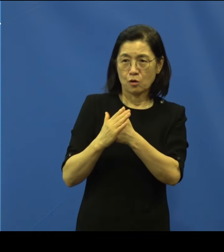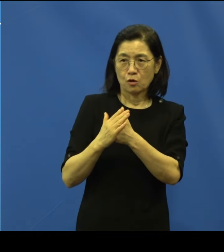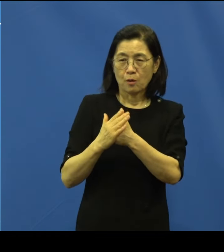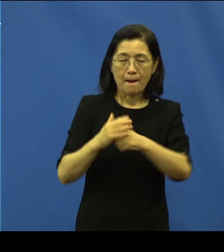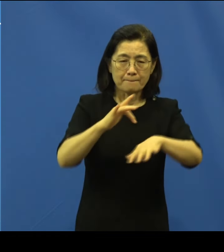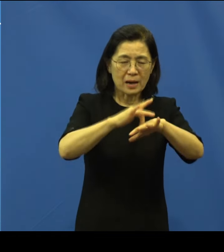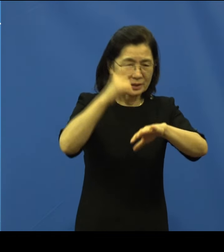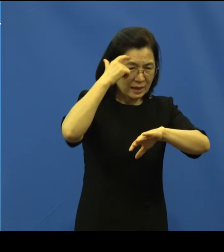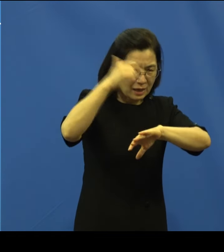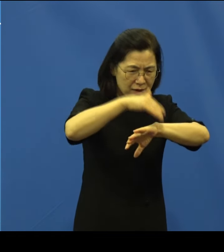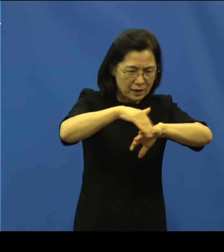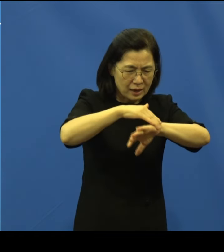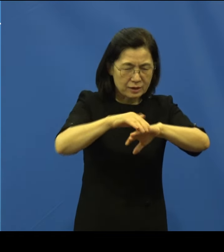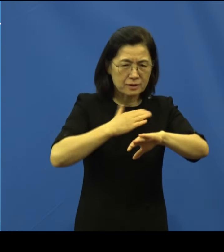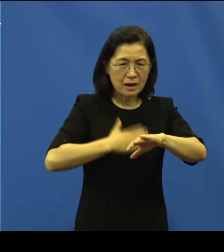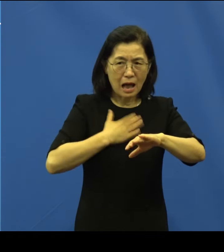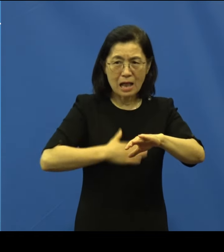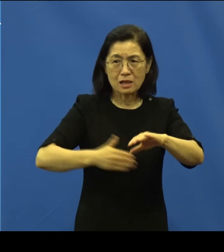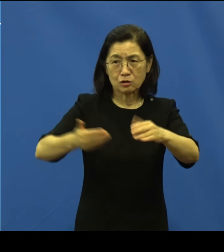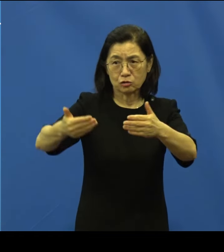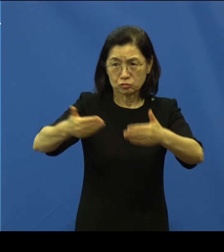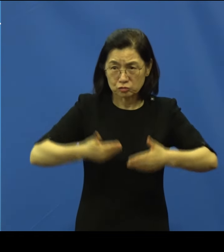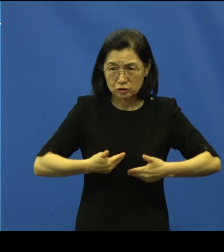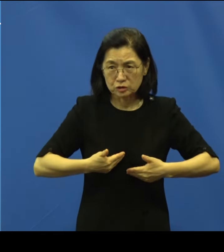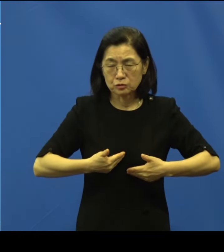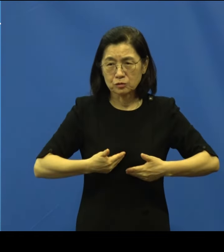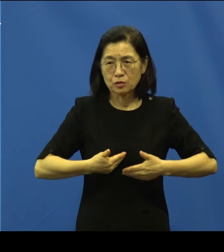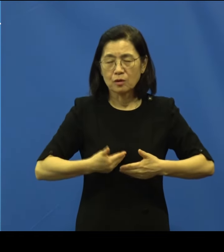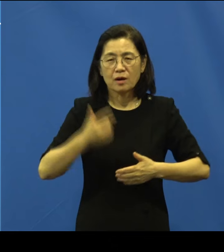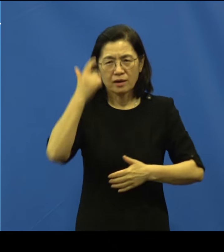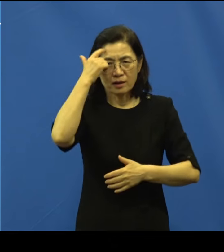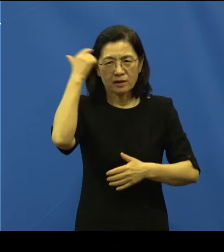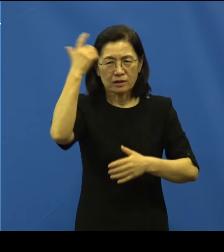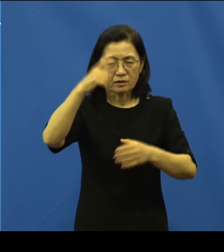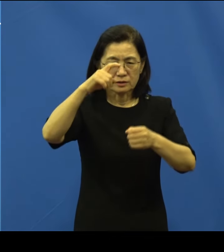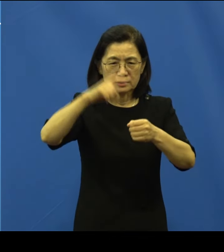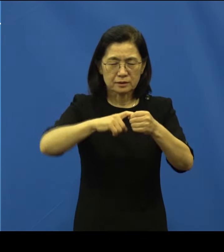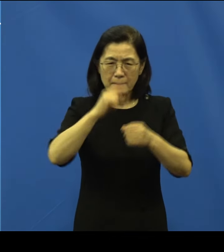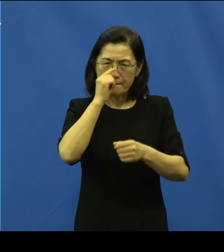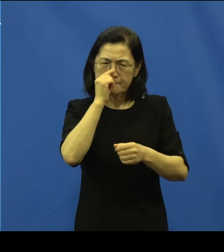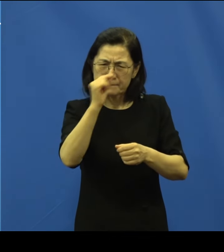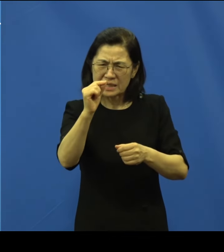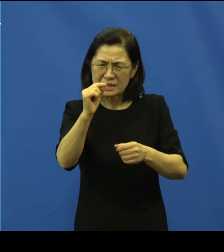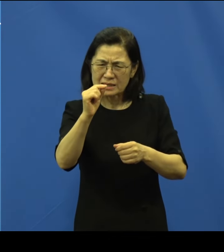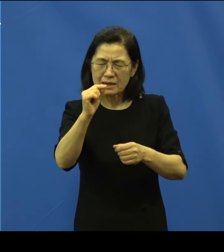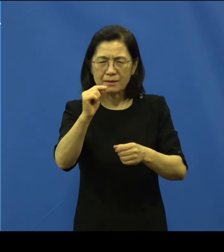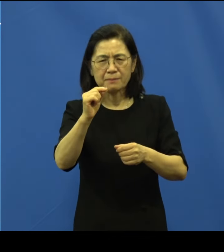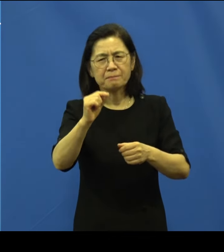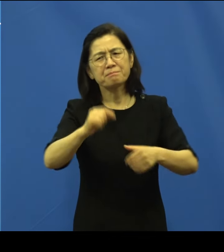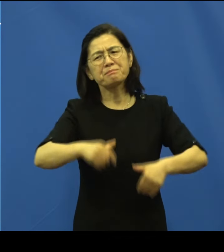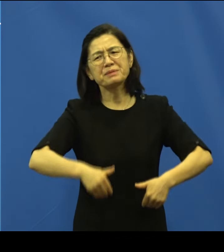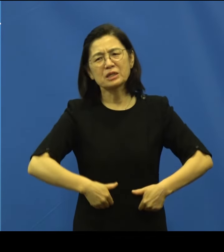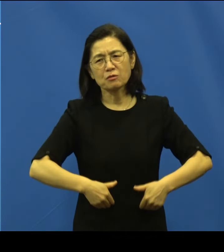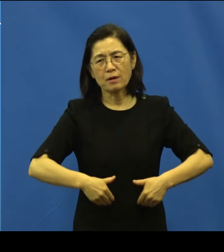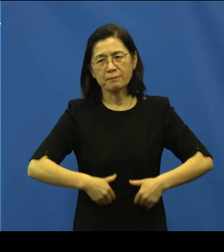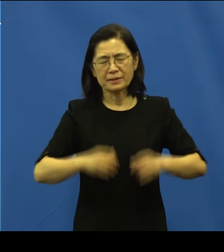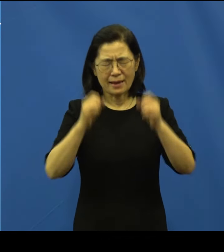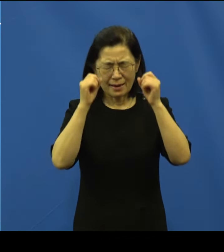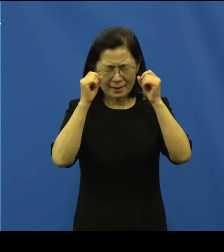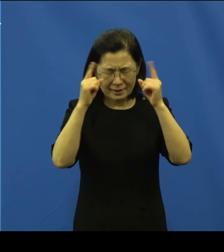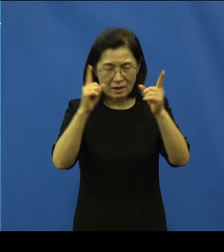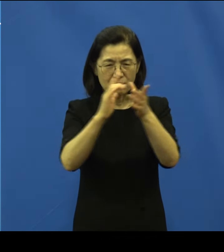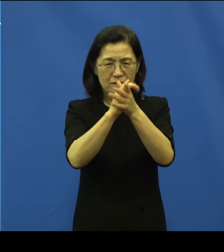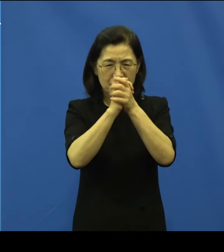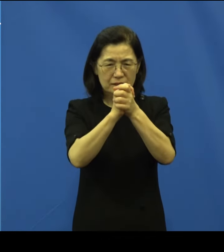이기게 하십니다. 중요한 것은 우리의 영적인 민감성이 있어야 된다는 거예요. 깨어 있어야 된다는 거죠. 하나님의 음성을 분별할 수 있어야